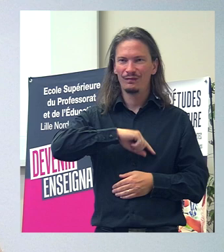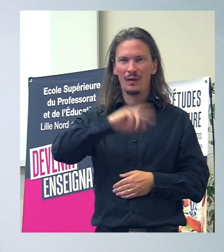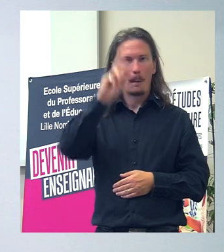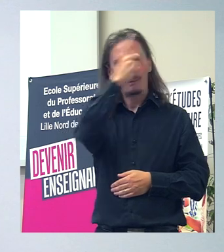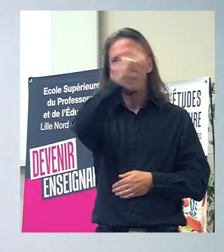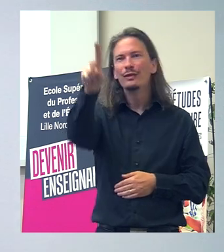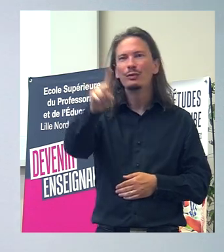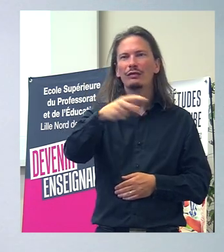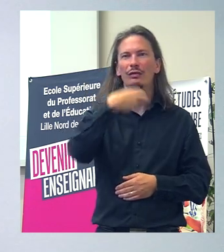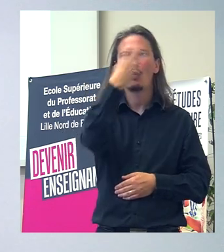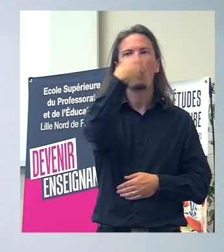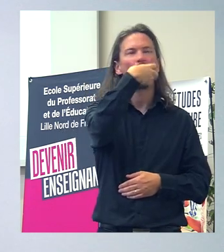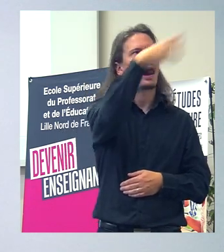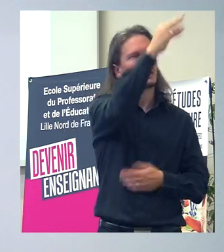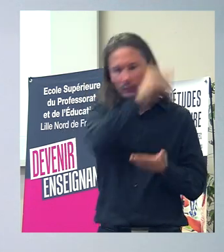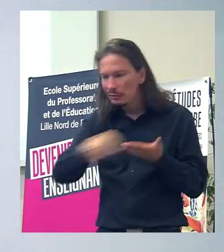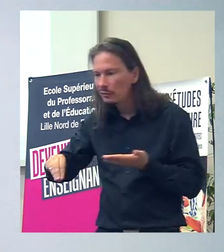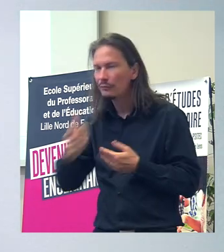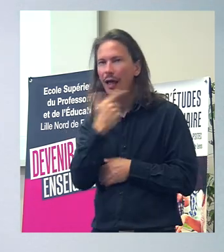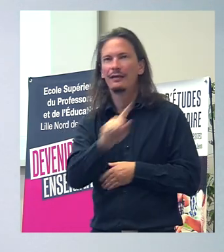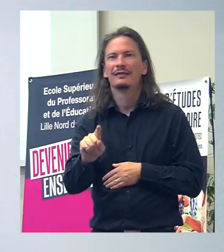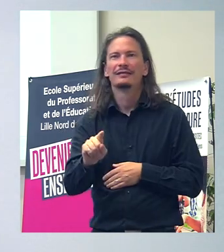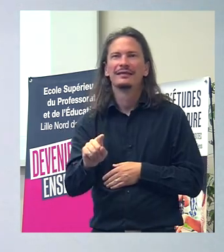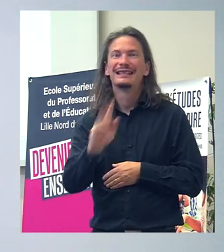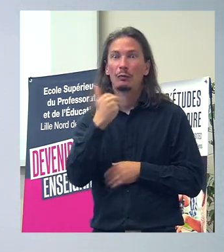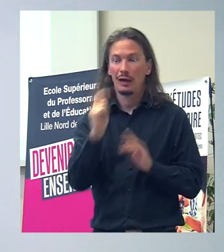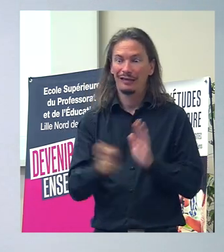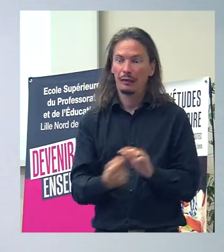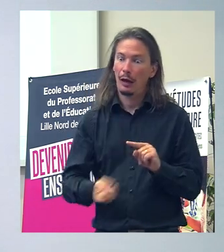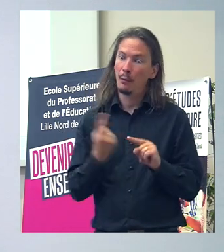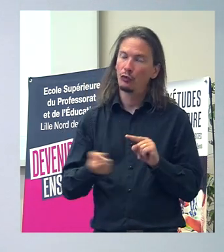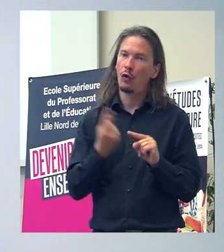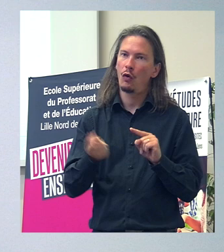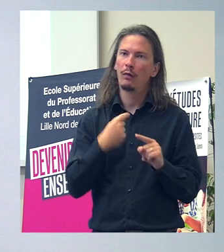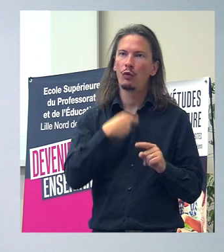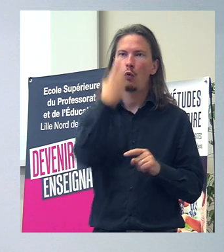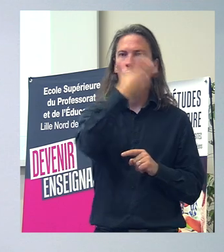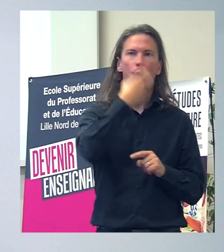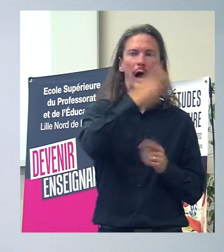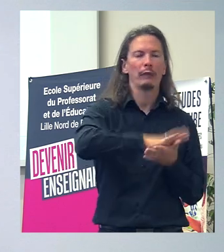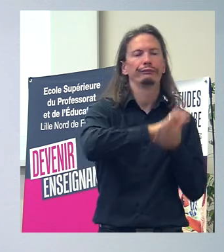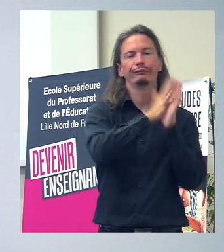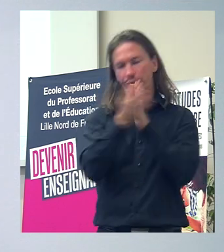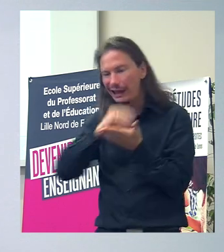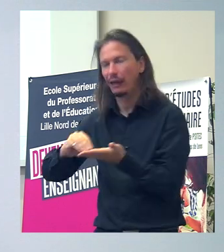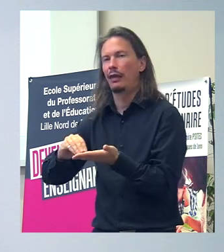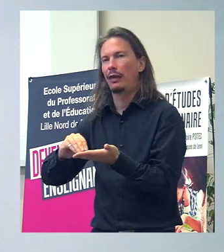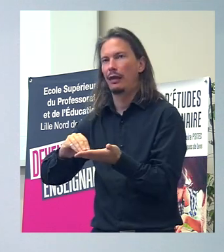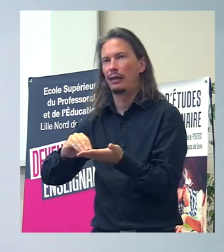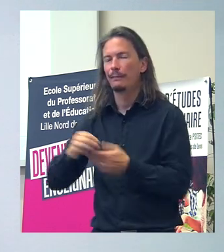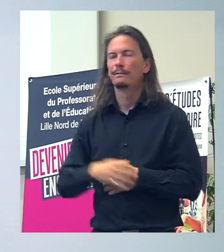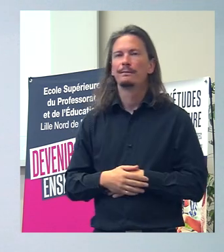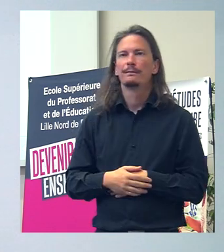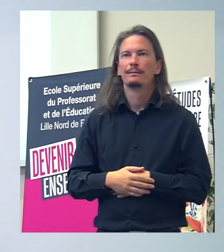dit oralement en écrit. Donc c'est un moment important du passage de l'oral à l'écrit.